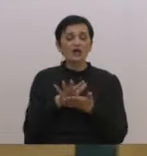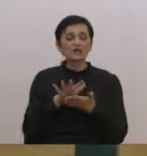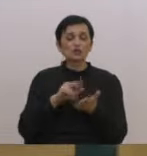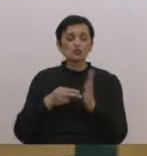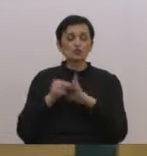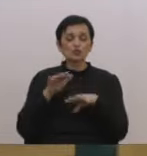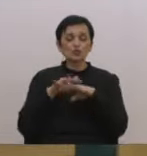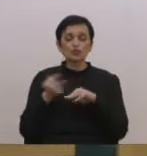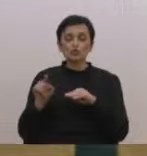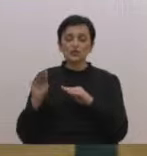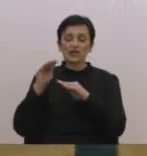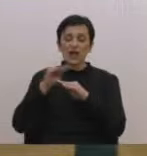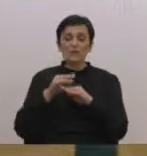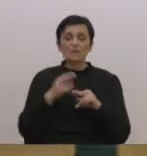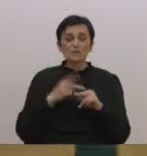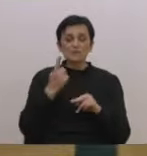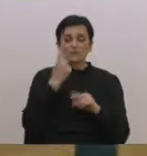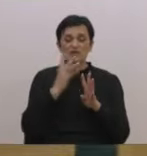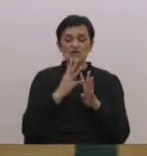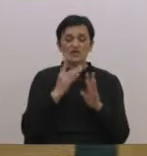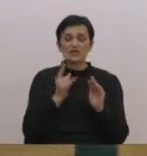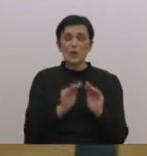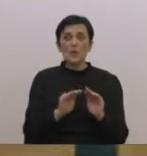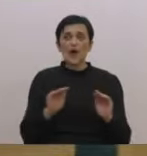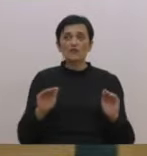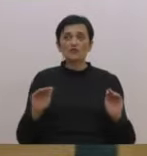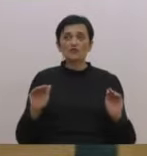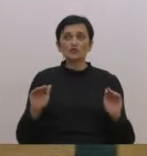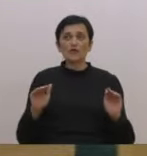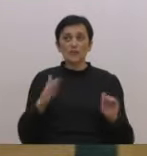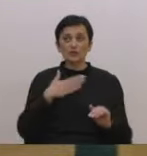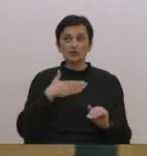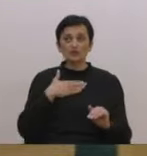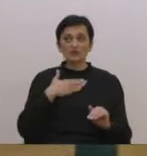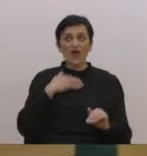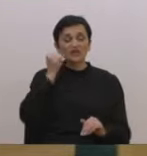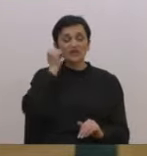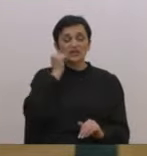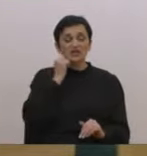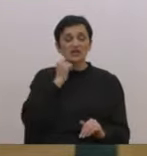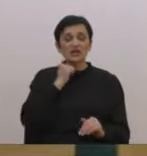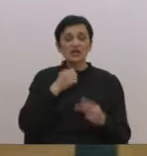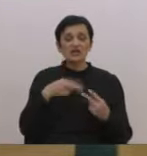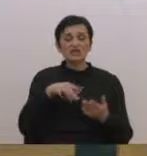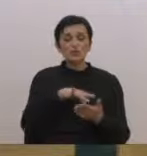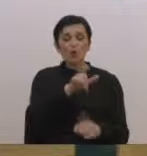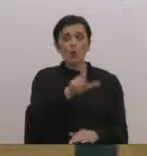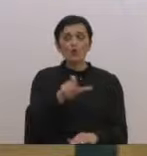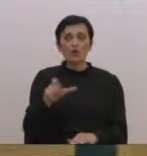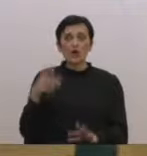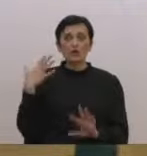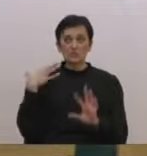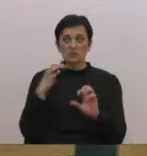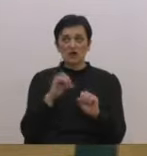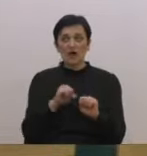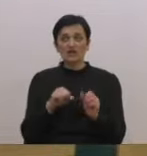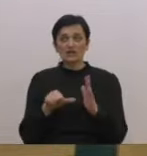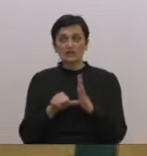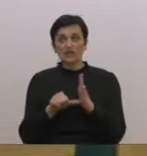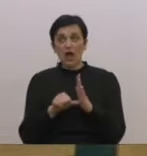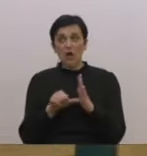ბიუჯეტი. ეს არის პირველ რიგში ბავშვების და ჩვენი ხანდაზმული თანამოქალაქეების მხარდაჭერა და